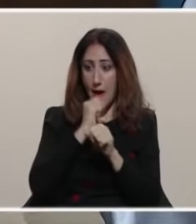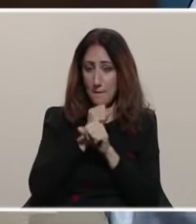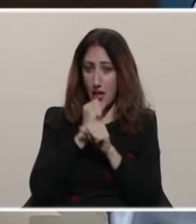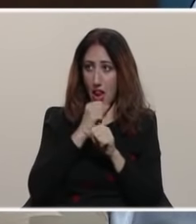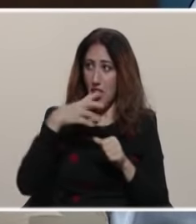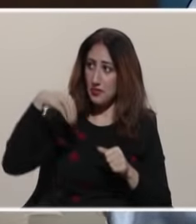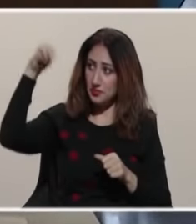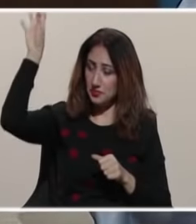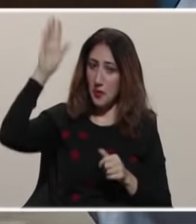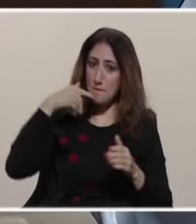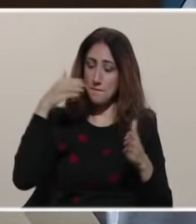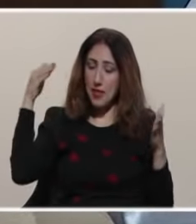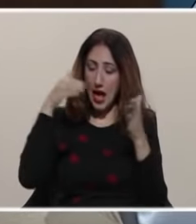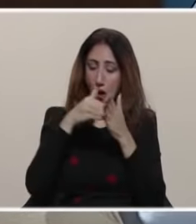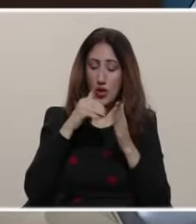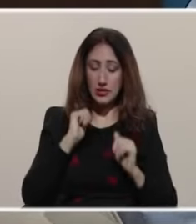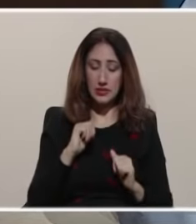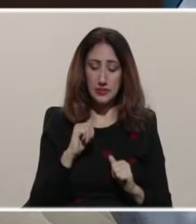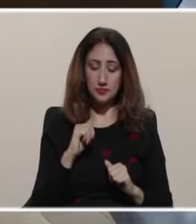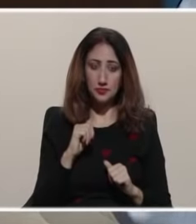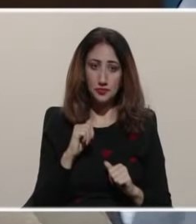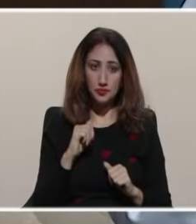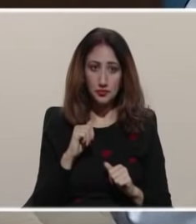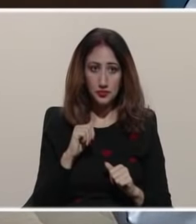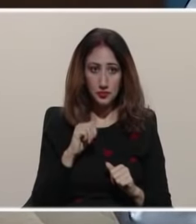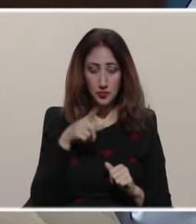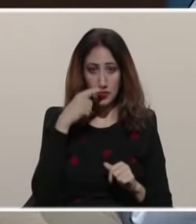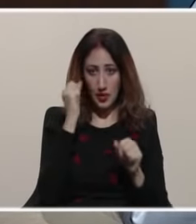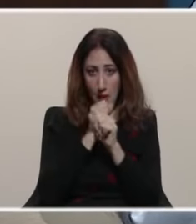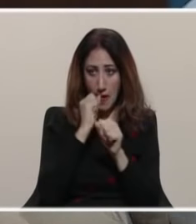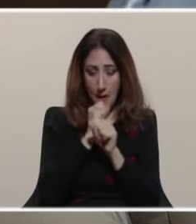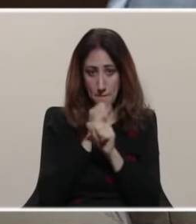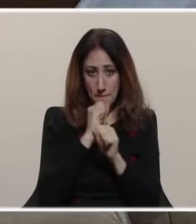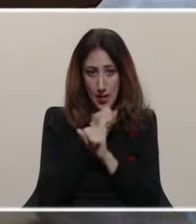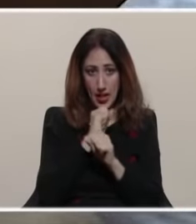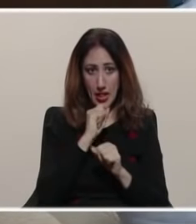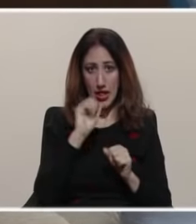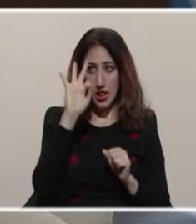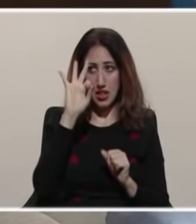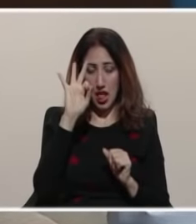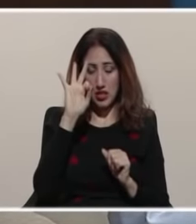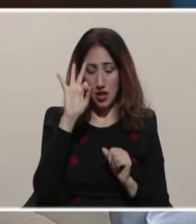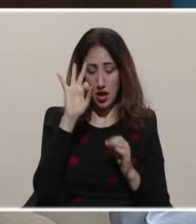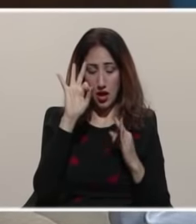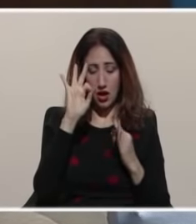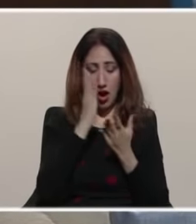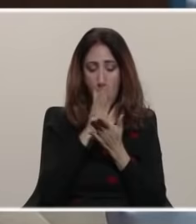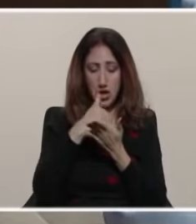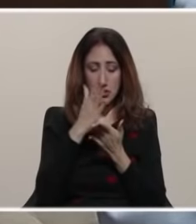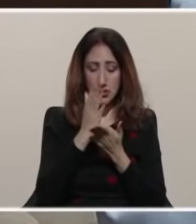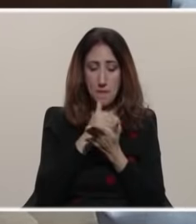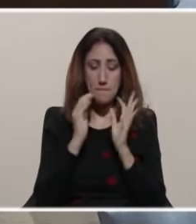والأعمال بالخواتيم زي ما روى الإمام البخاري. رفع الأعمال إلى الله ثلاث أقسام،